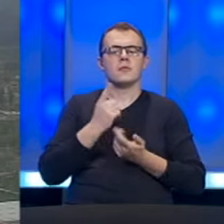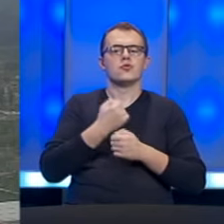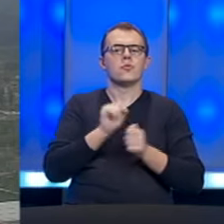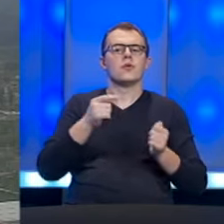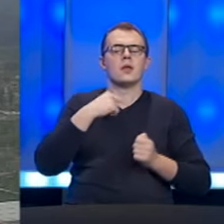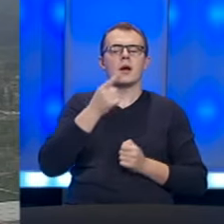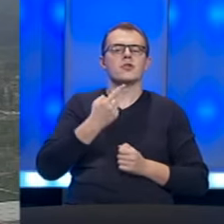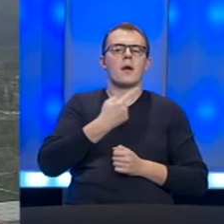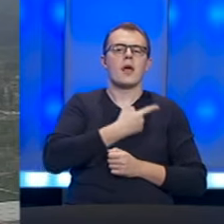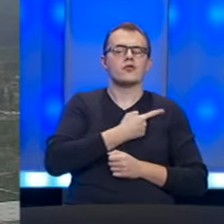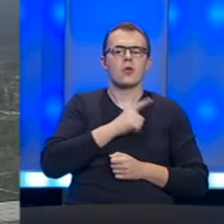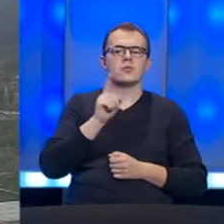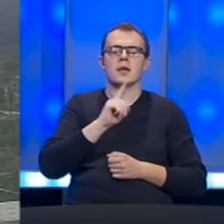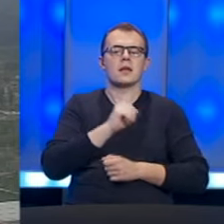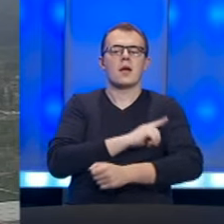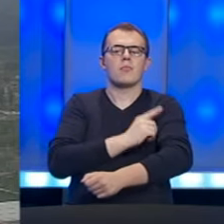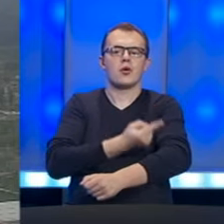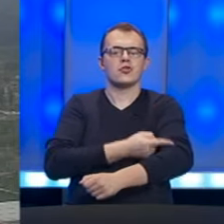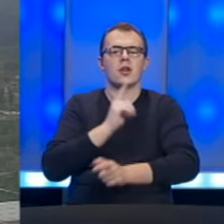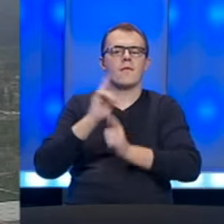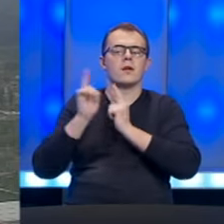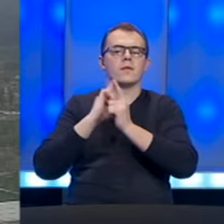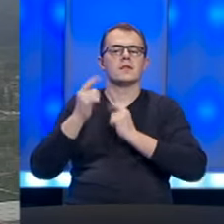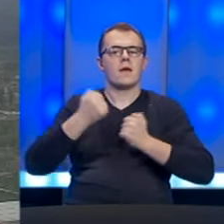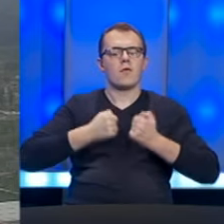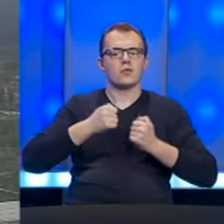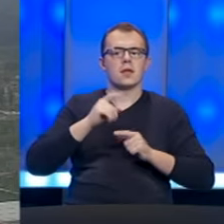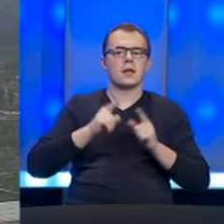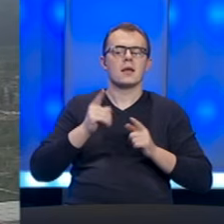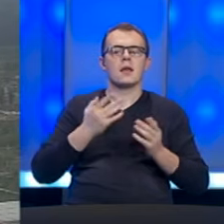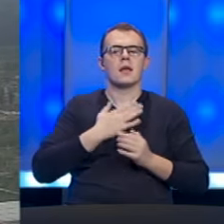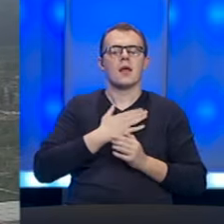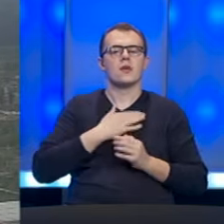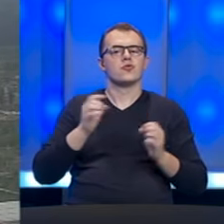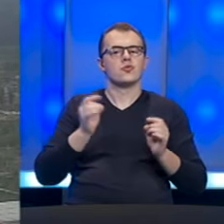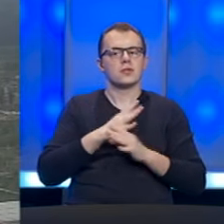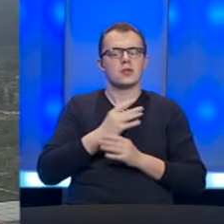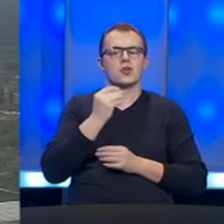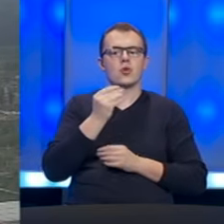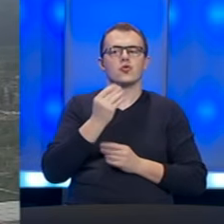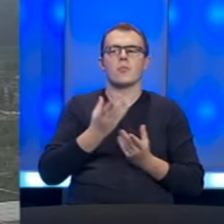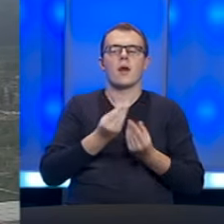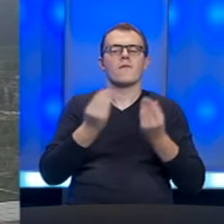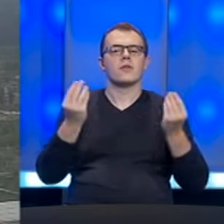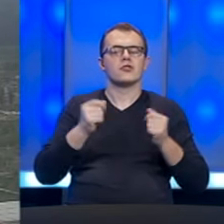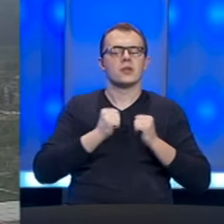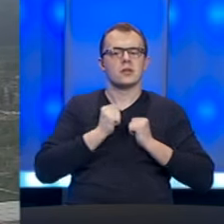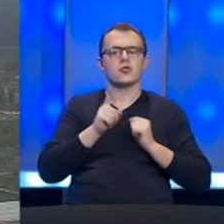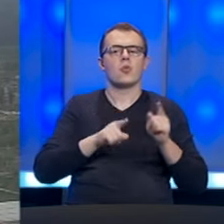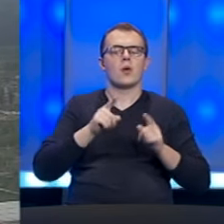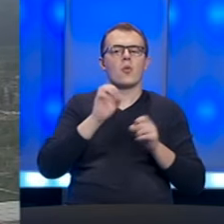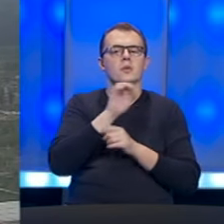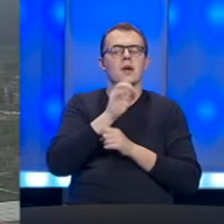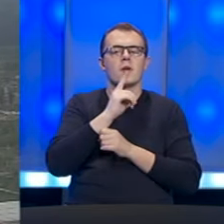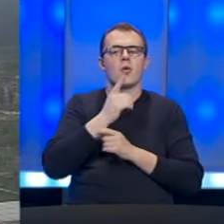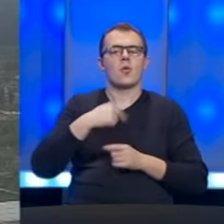kažem, nažalost, nije pojačana frekvencija vozila ili, na našu sreću, dobra većina se drži tog nekog savjeta koji